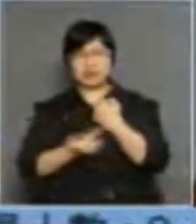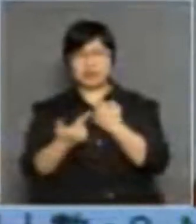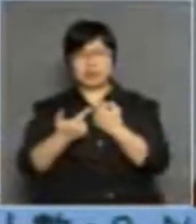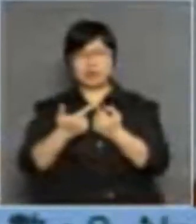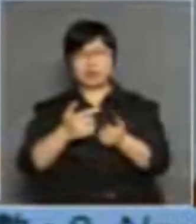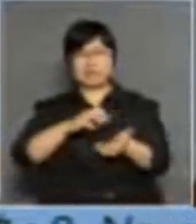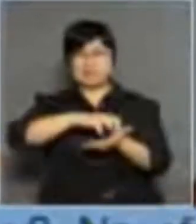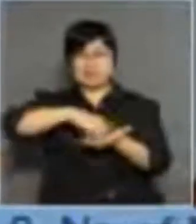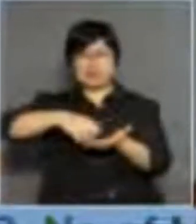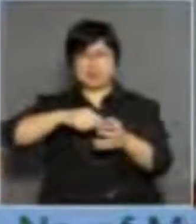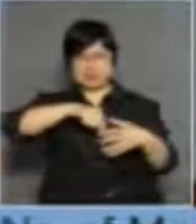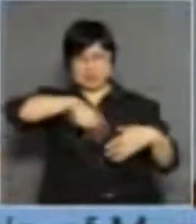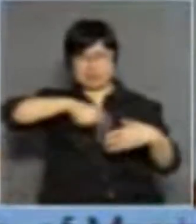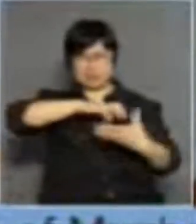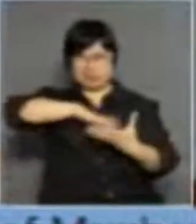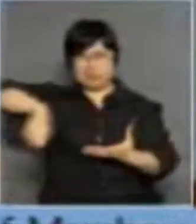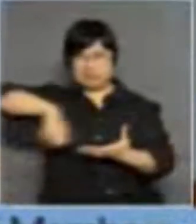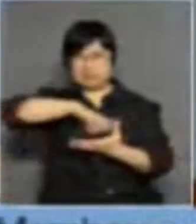這個土地。